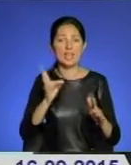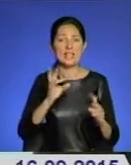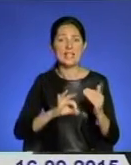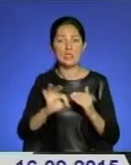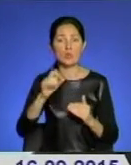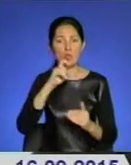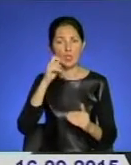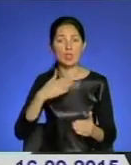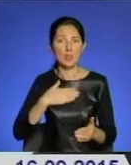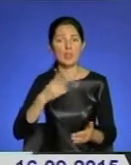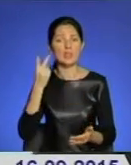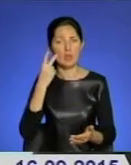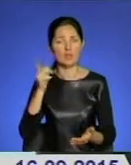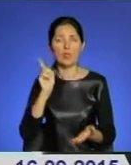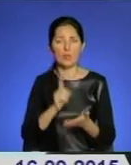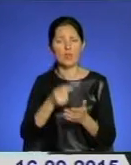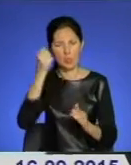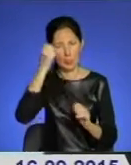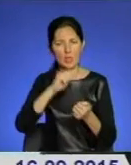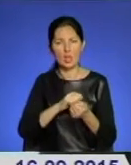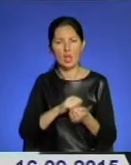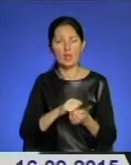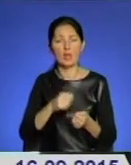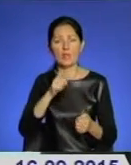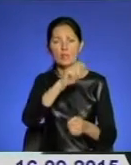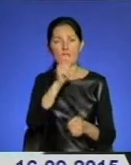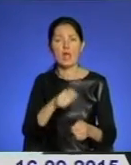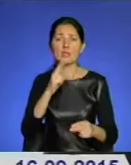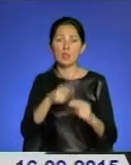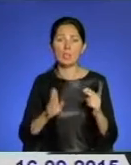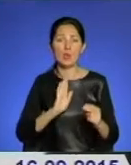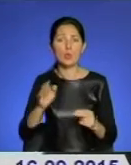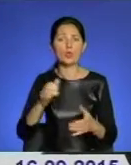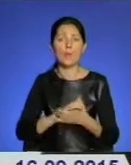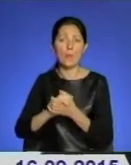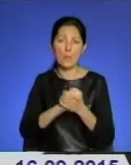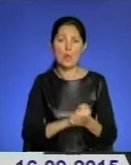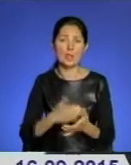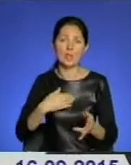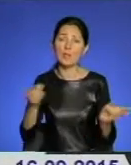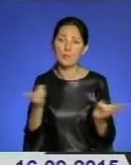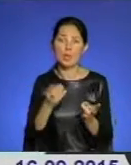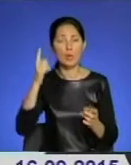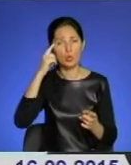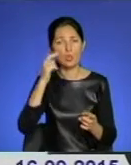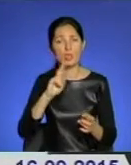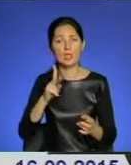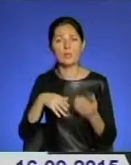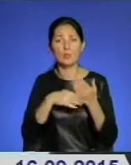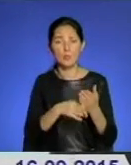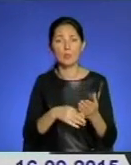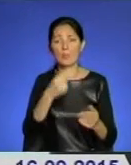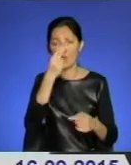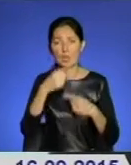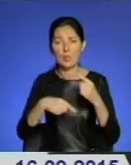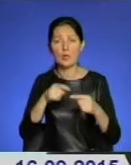ми завжди повинні пам'ятати, війна закінчиться, буде мир. І нам разом потрібно думати, яким чином адаптувати